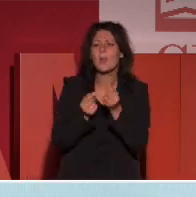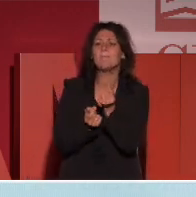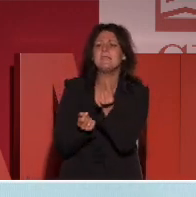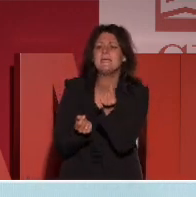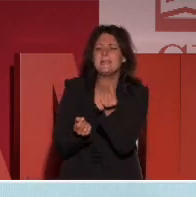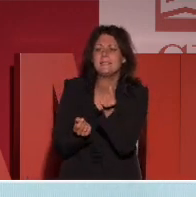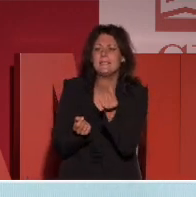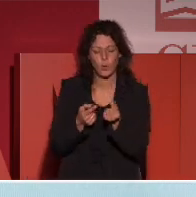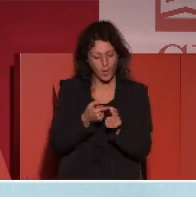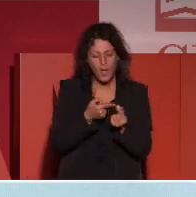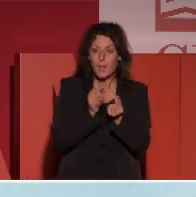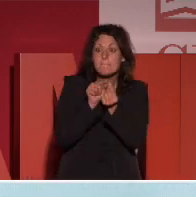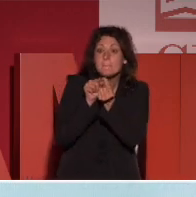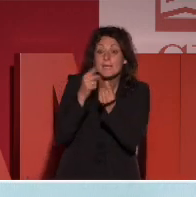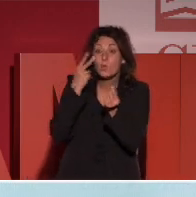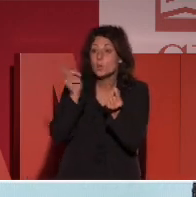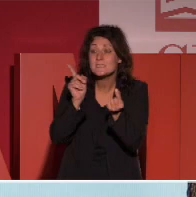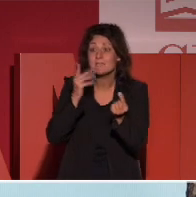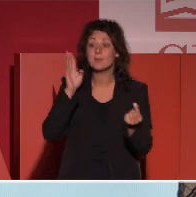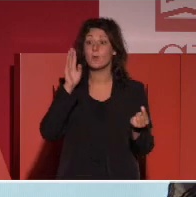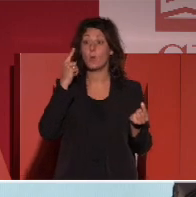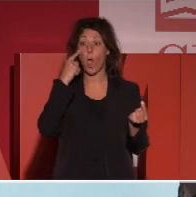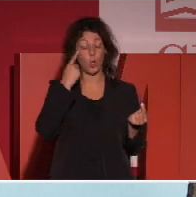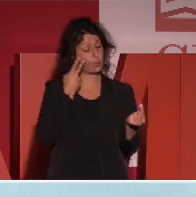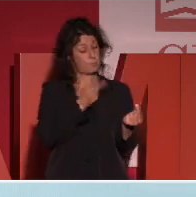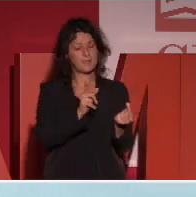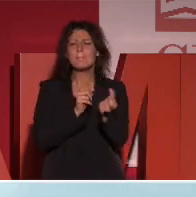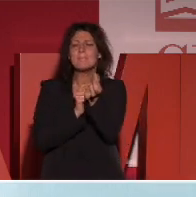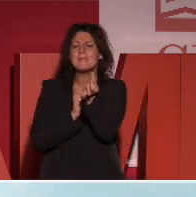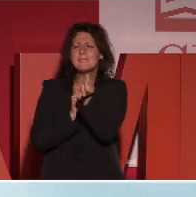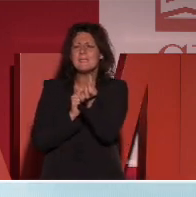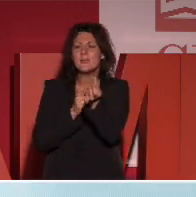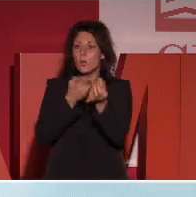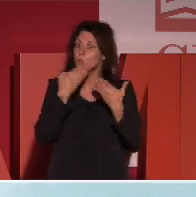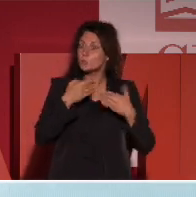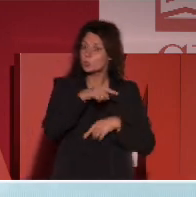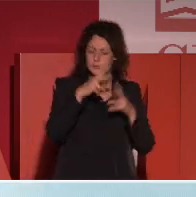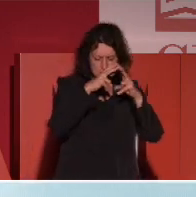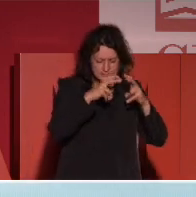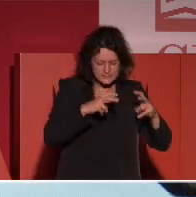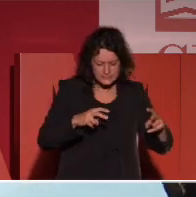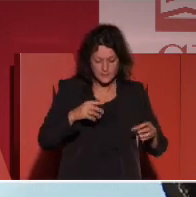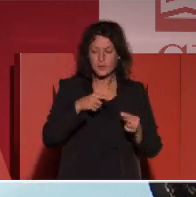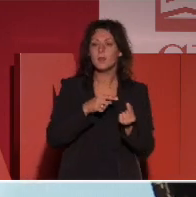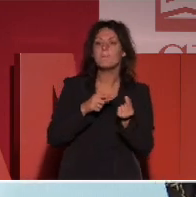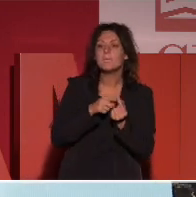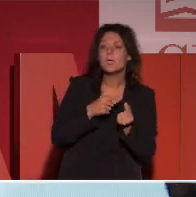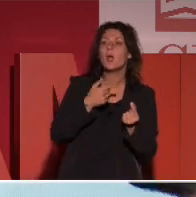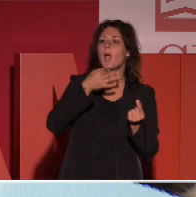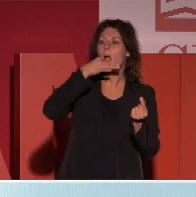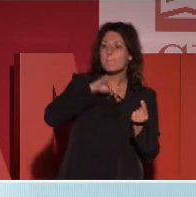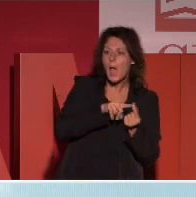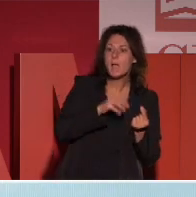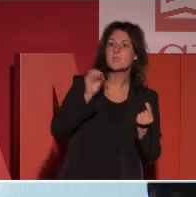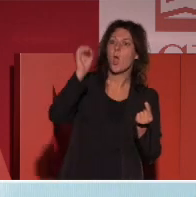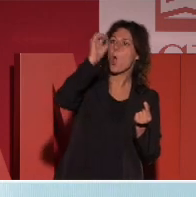questi organismi invisibili riescano o non riescano a metabolizzare e sa come dire usare l'ossigeno e questo